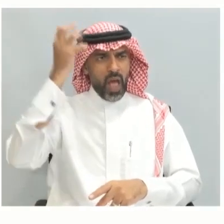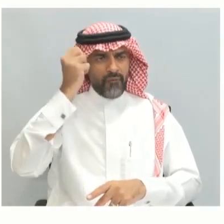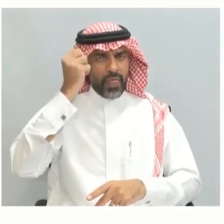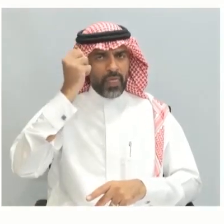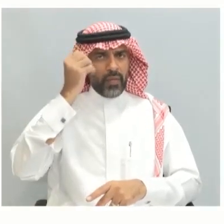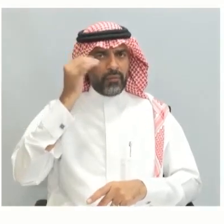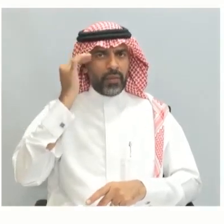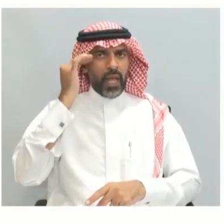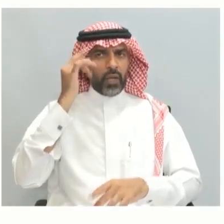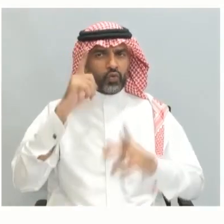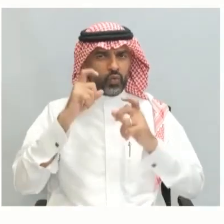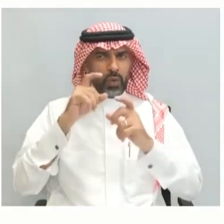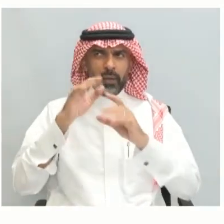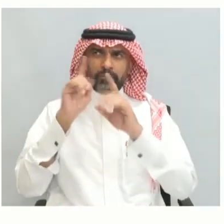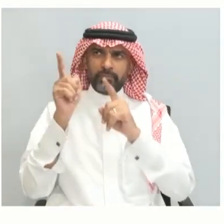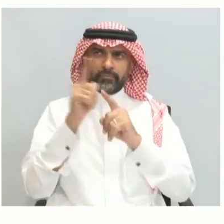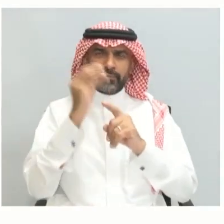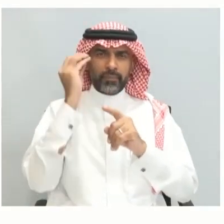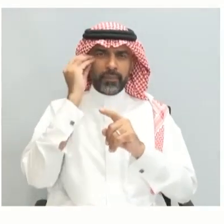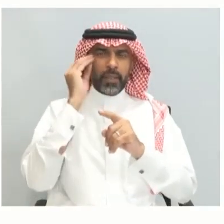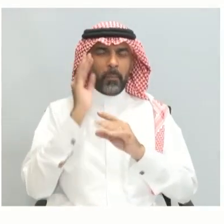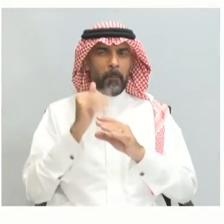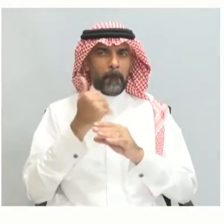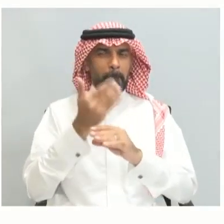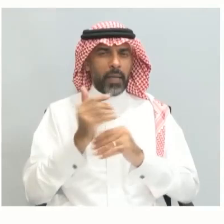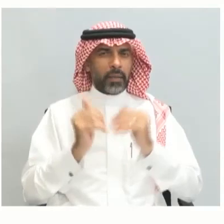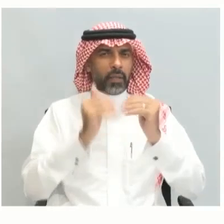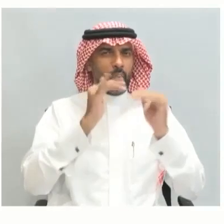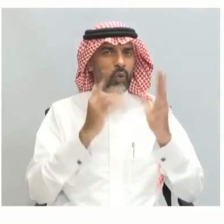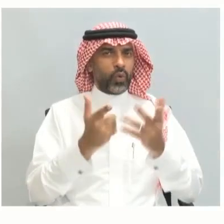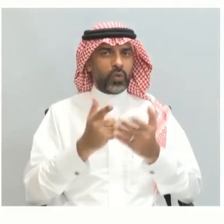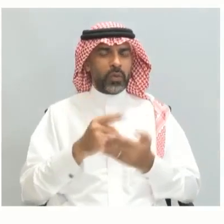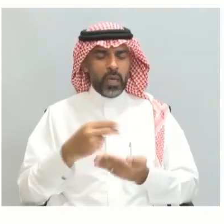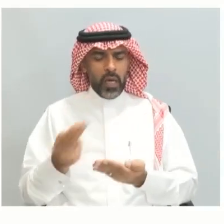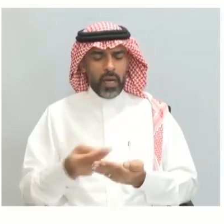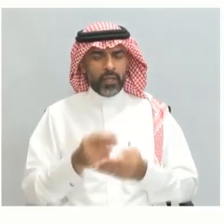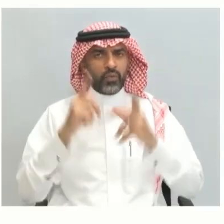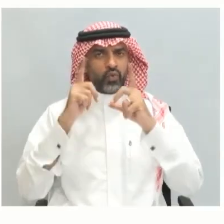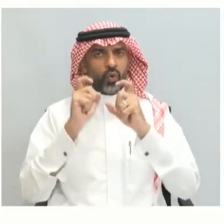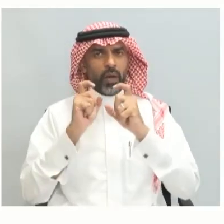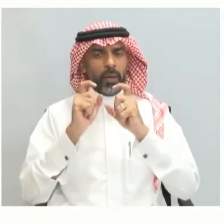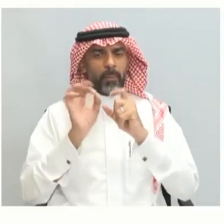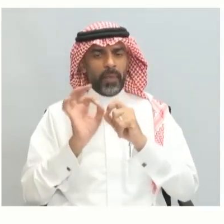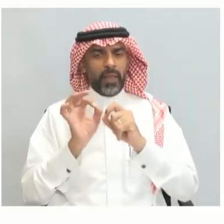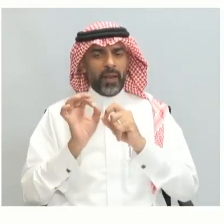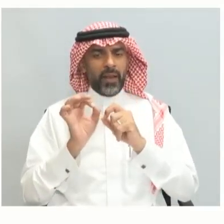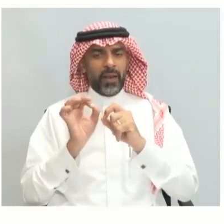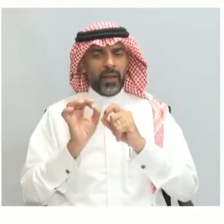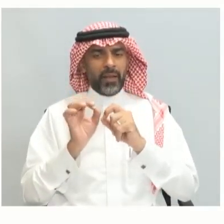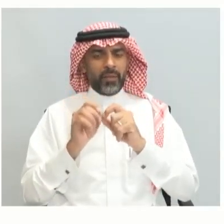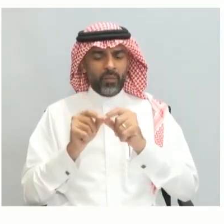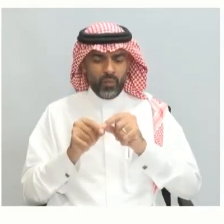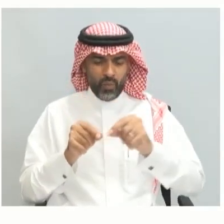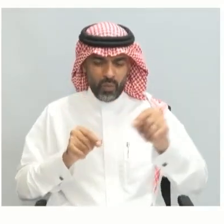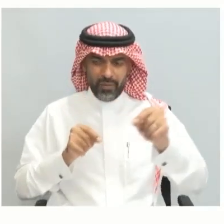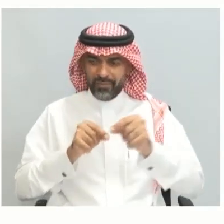ذاكرته ثم انتقل بعد ذلك الى رسم صور موجزه على شكل مخططات توضح له ابنائي